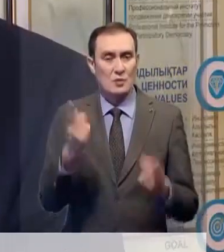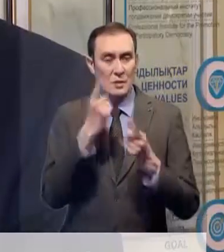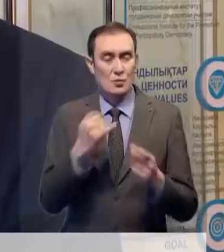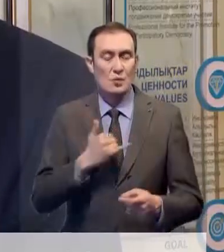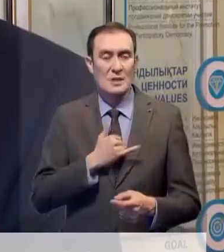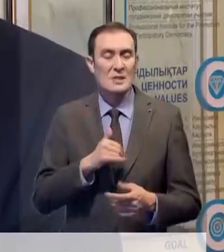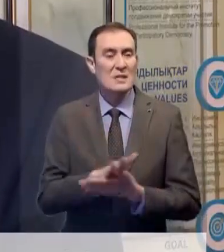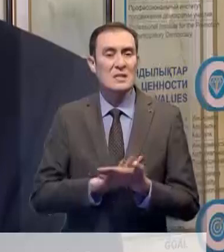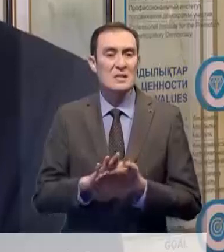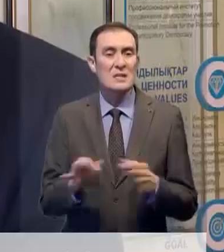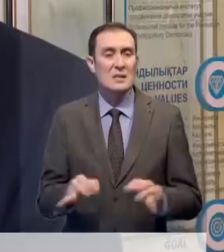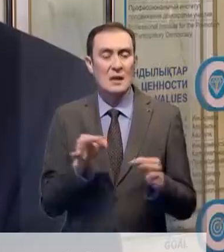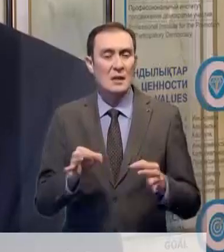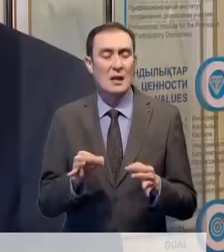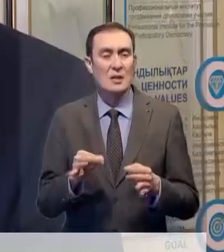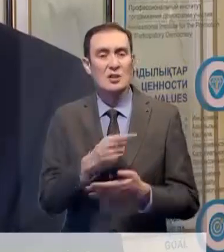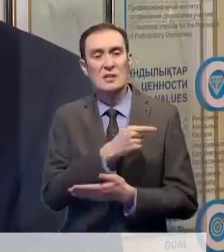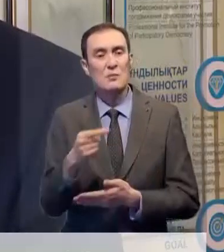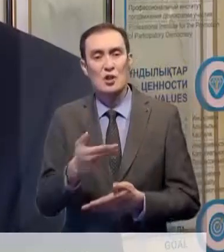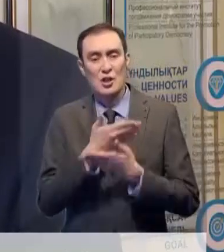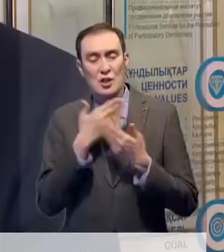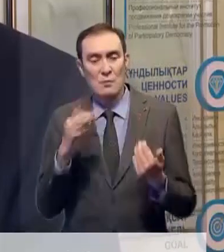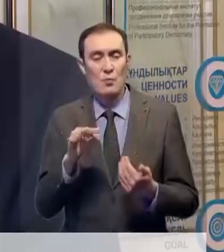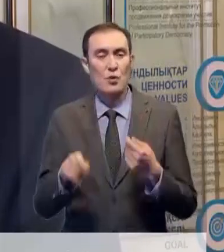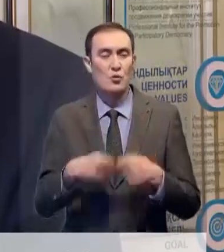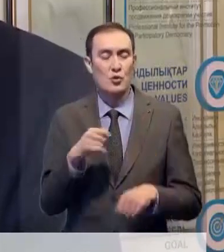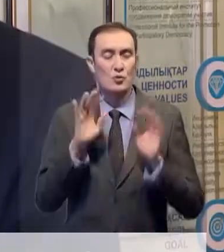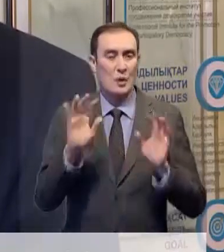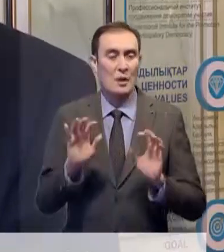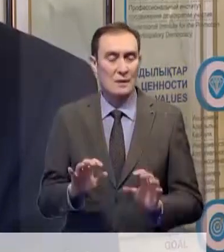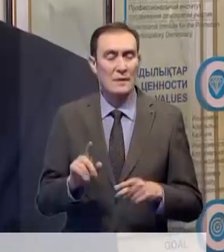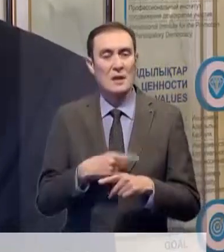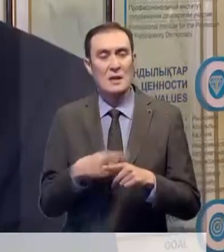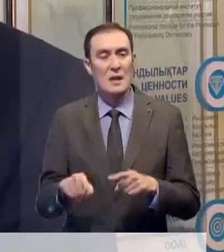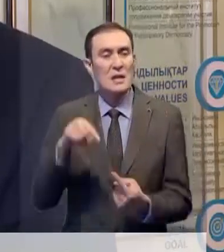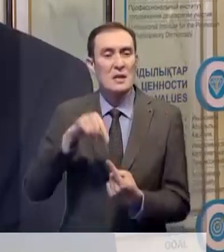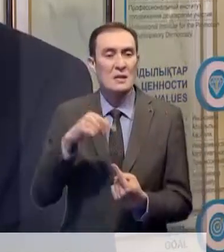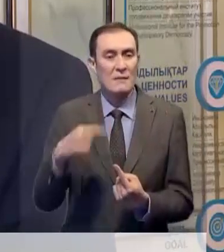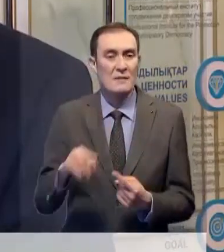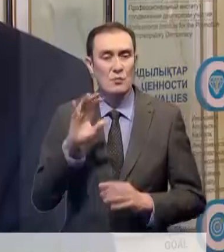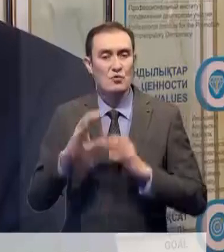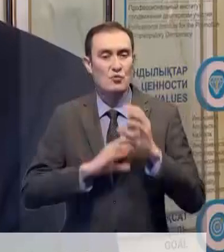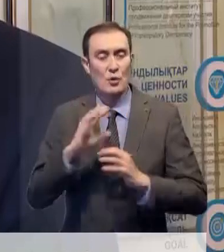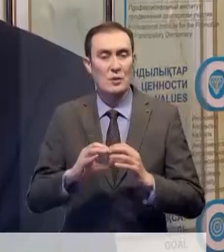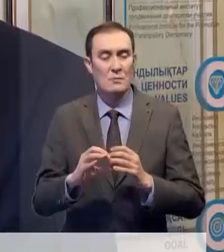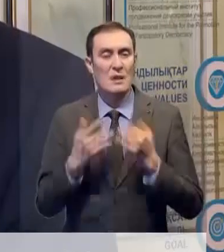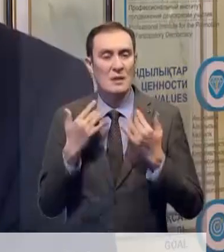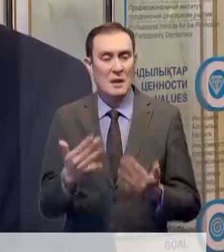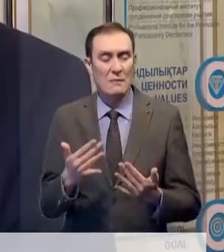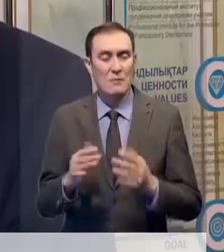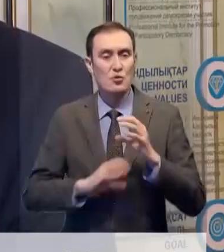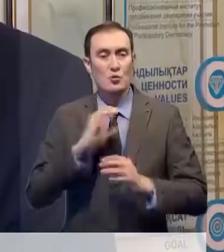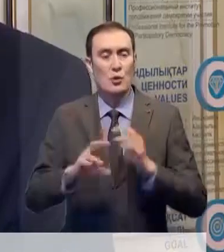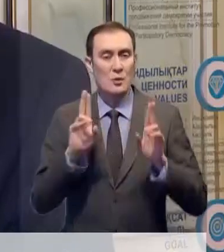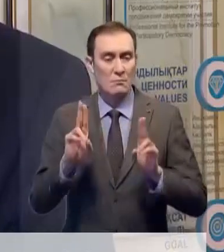было никогда каких-то нареканий по поводу нарушения законодательства или несоответствия международным требованиям, международным нормам